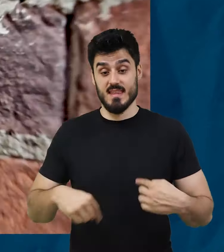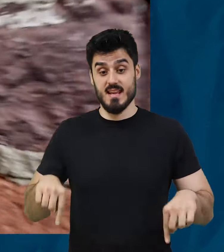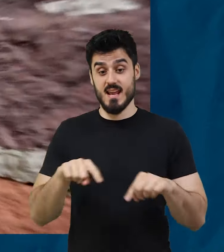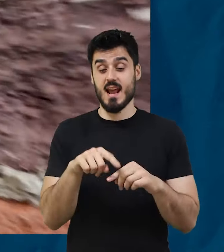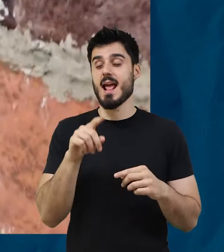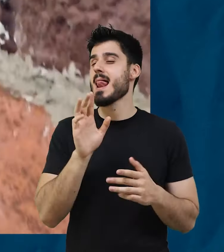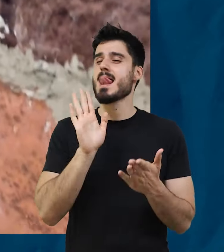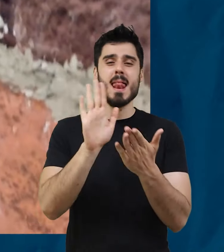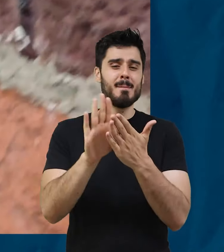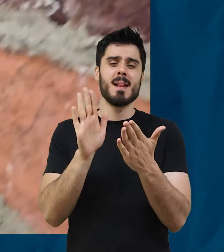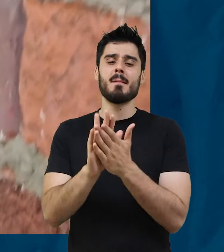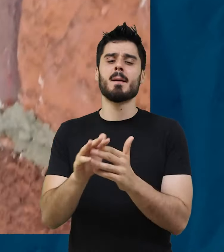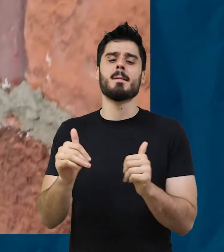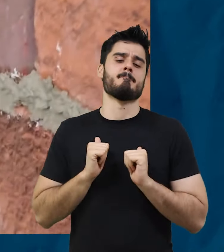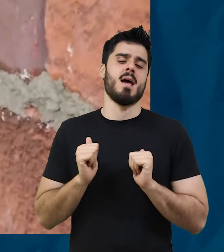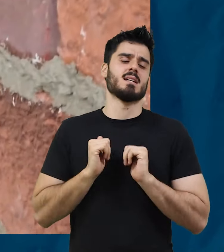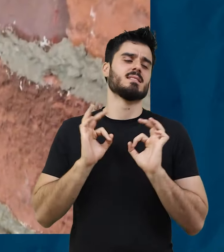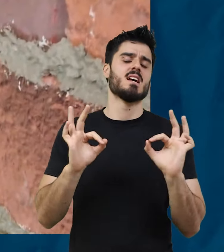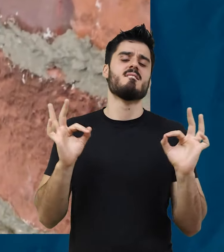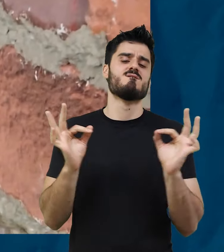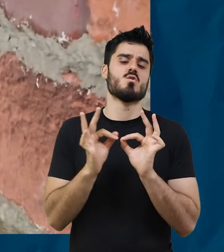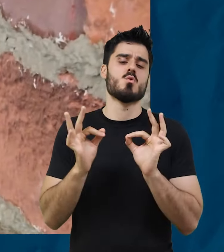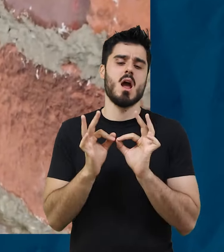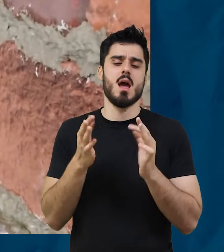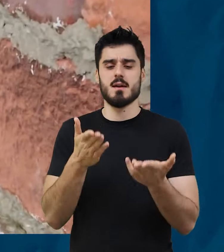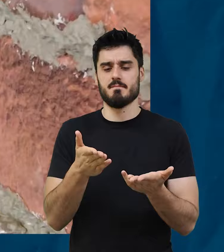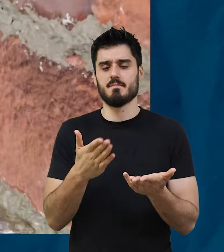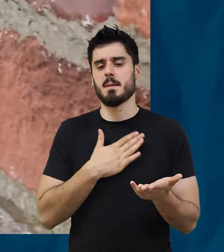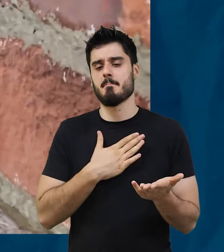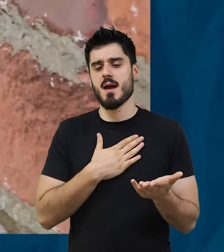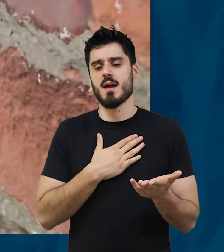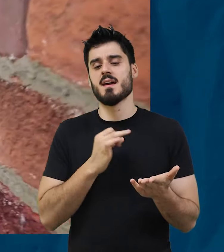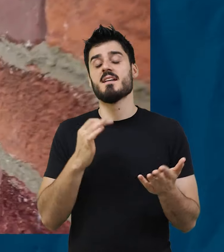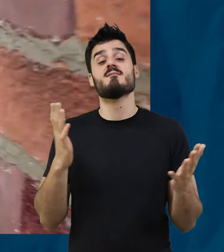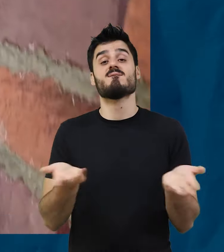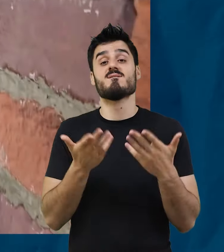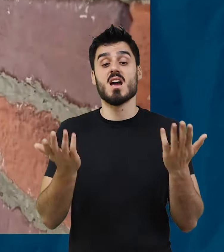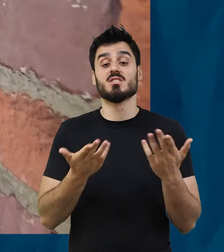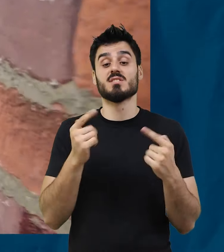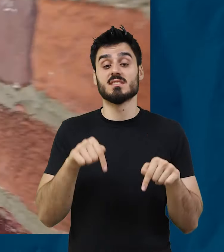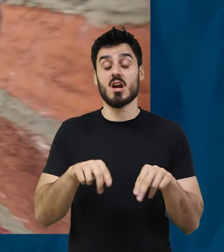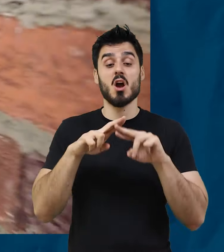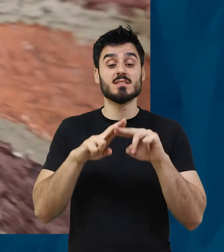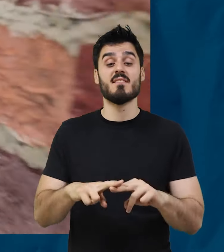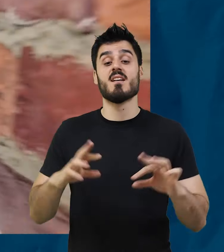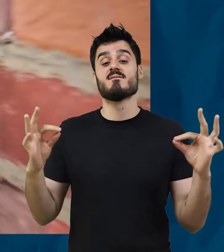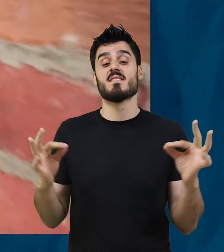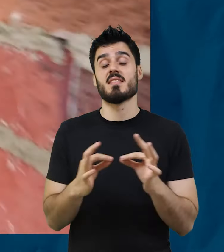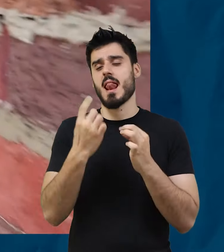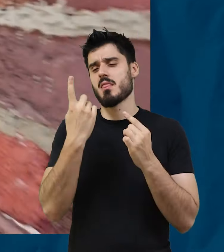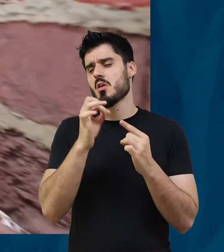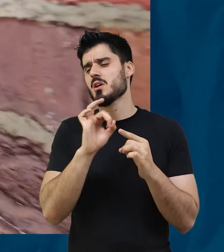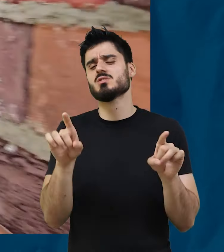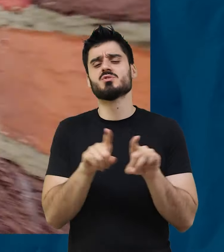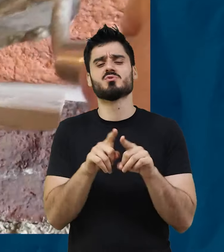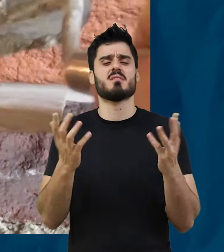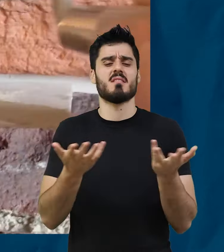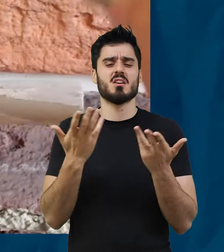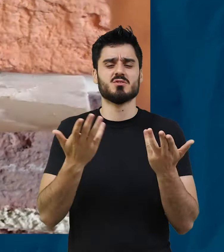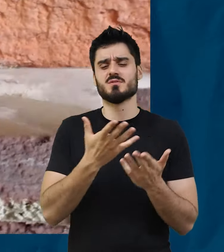сме ги лепили, сме спазили фугата, която ни е необходима и вече остава да финализираме. Едно и също нещо трябва